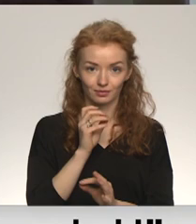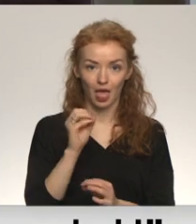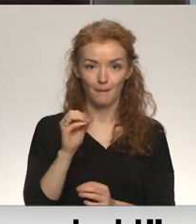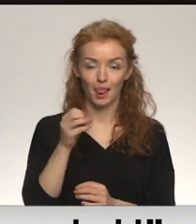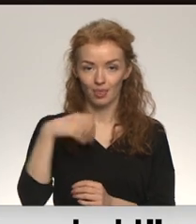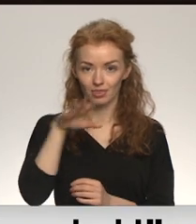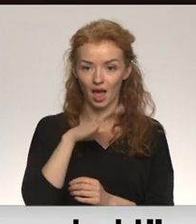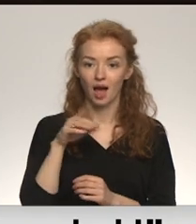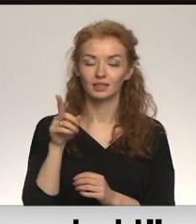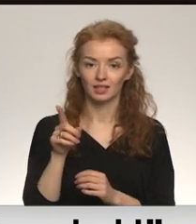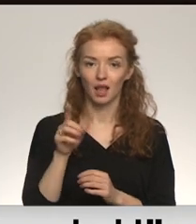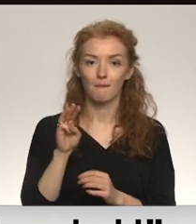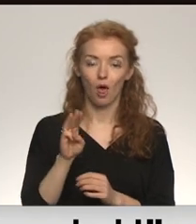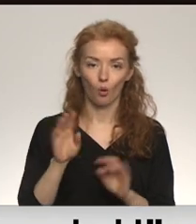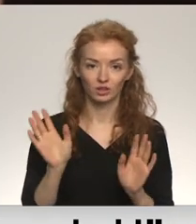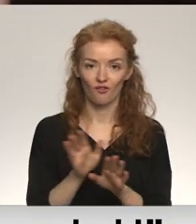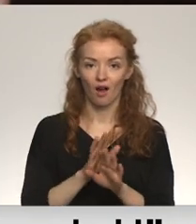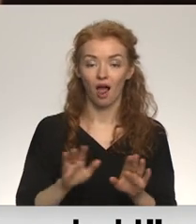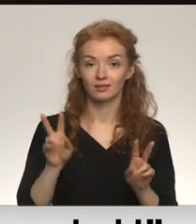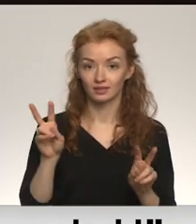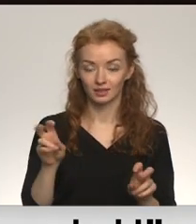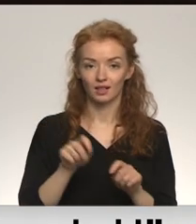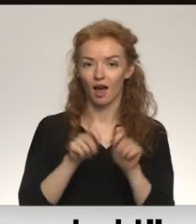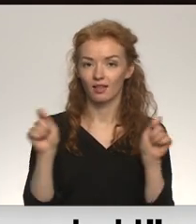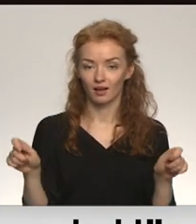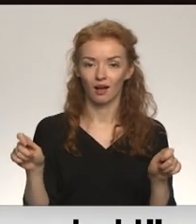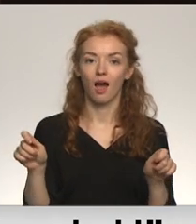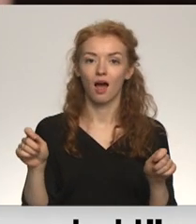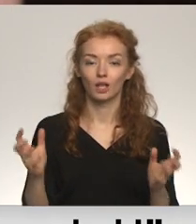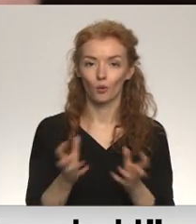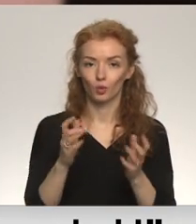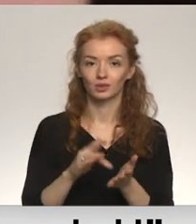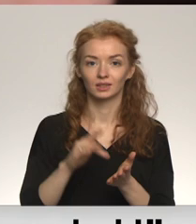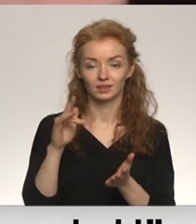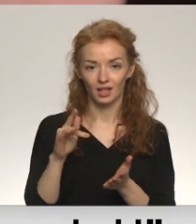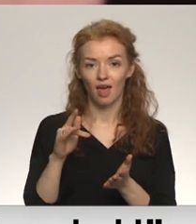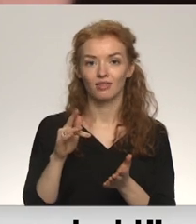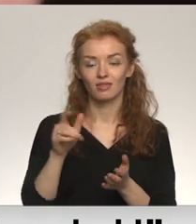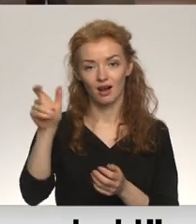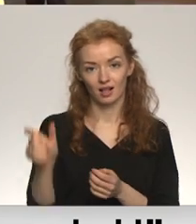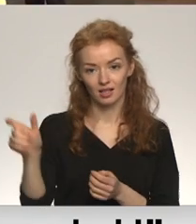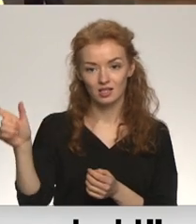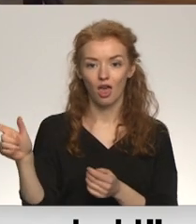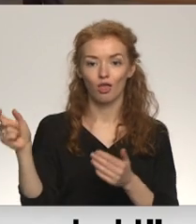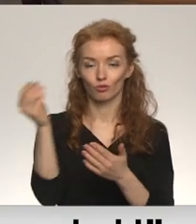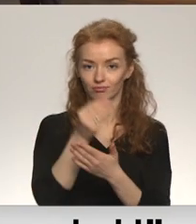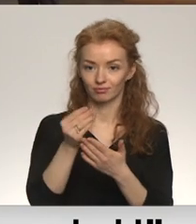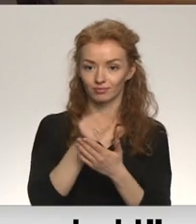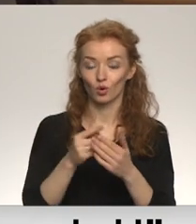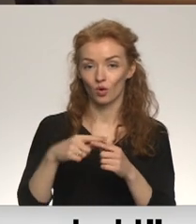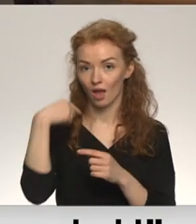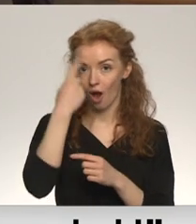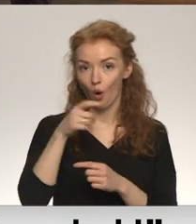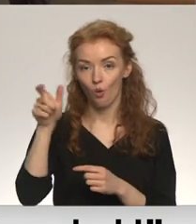Dārziņa melanholiskiem valsim, atklāt Latvijas valsts sociālās aprūpes centra klientu izstāde Outsideru māksla. Izstādes